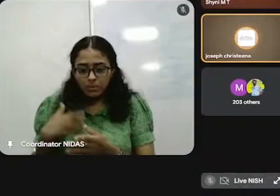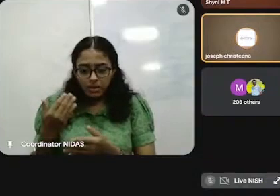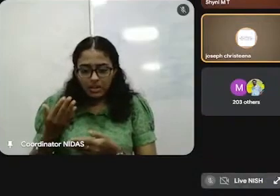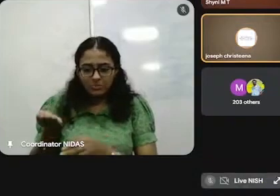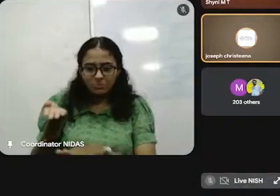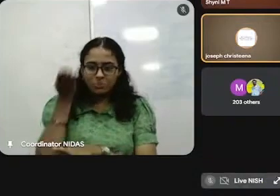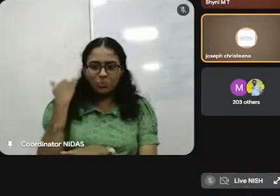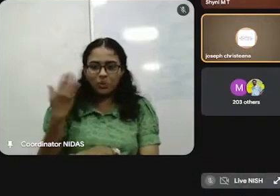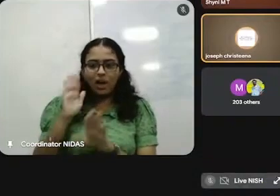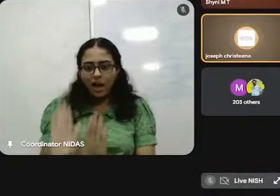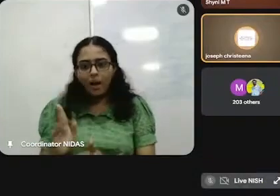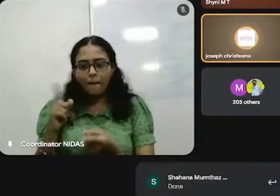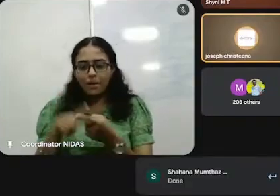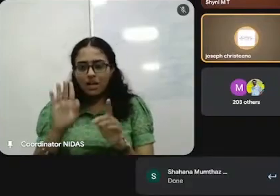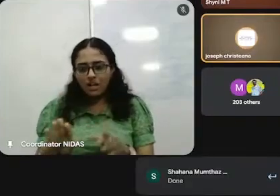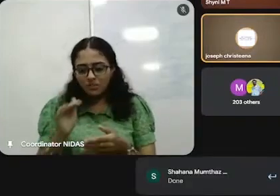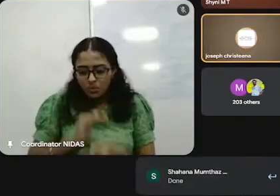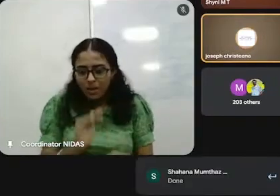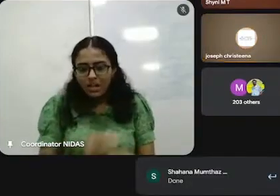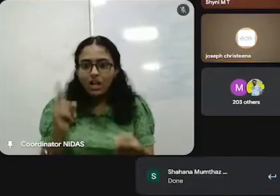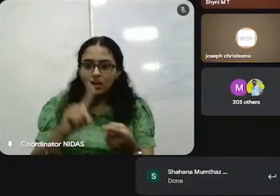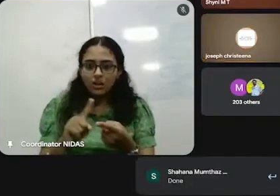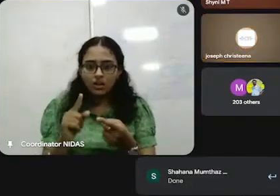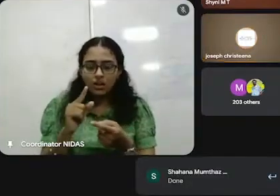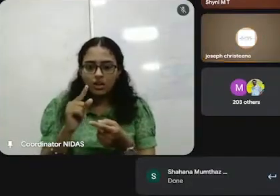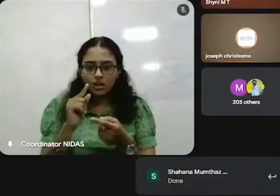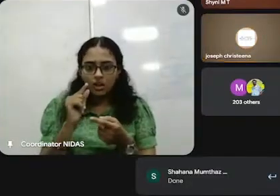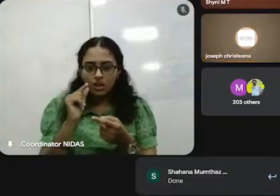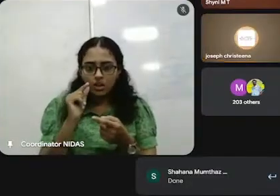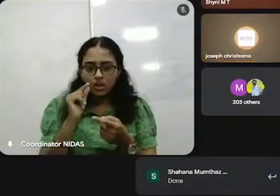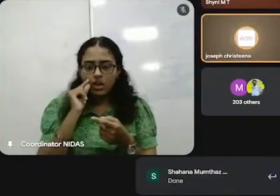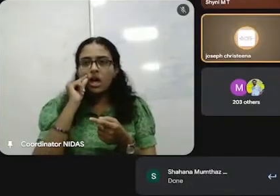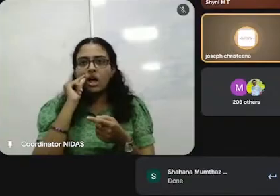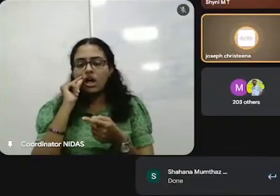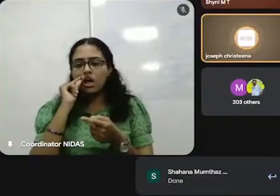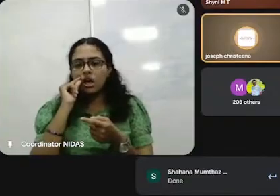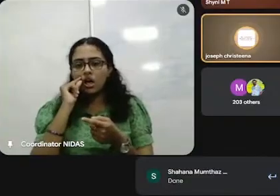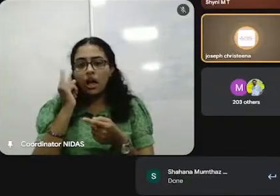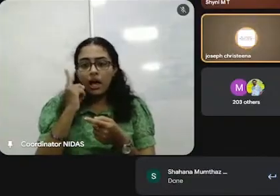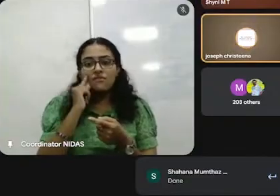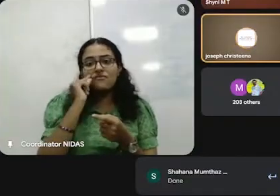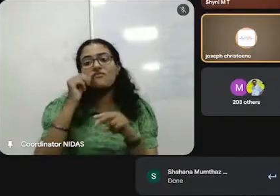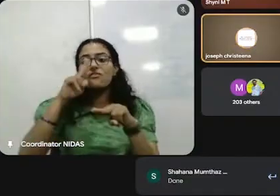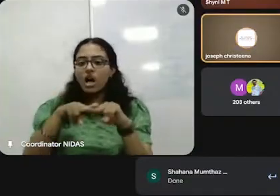മുന്നേ. അതുകൊണ്ടാണ് ചോദിച്ചത്. ഹസ്ബൻഡിന് വന്നിട്ടുണ്ടെന്നാണോ? ഹസ്ബൻഡ് അല്ല, ഫാദറിന്